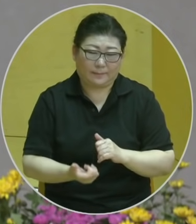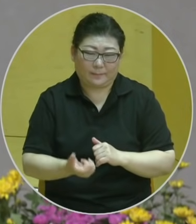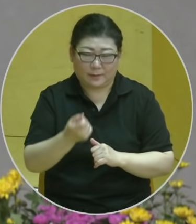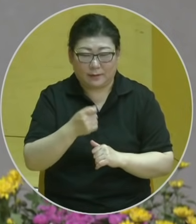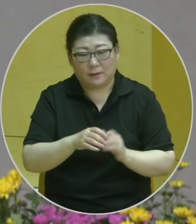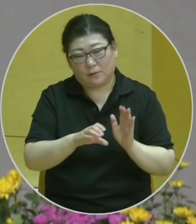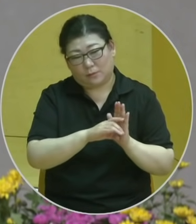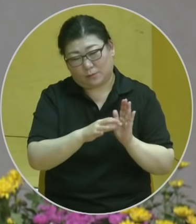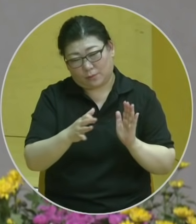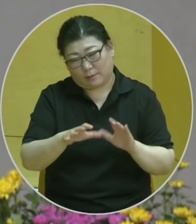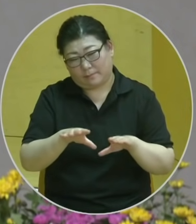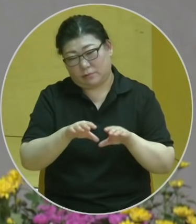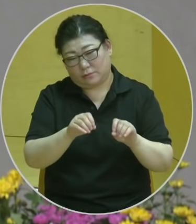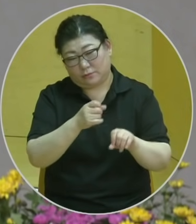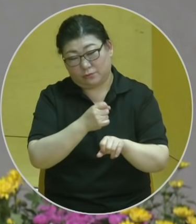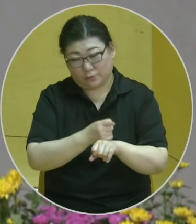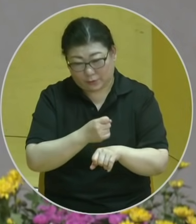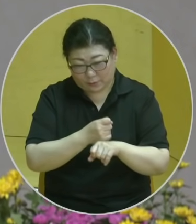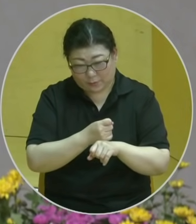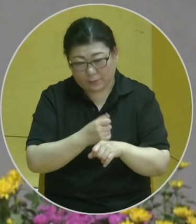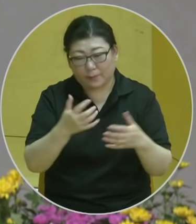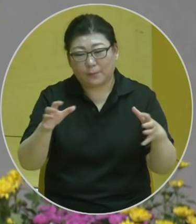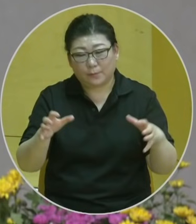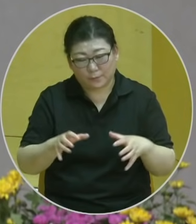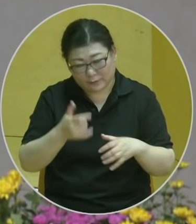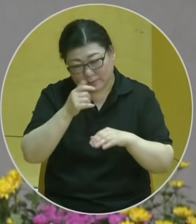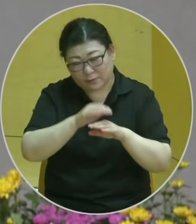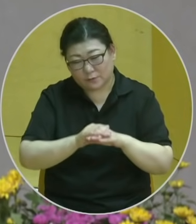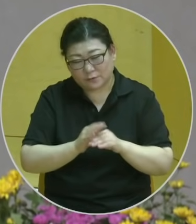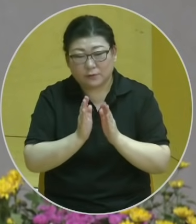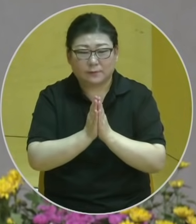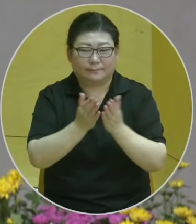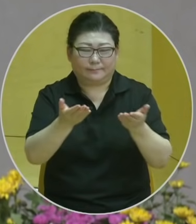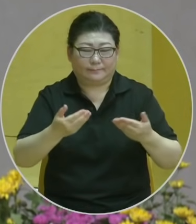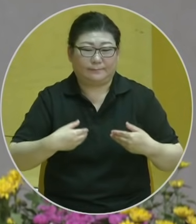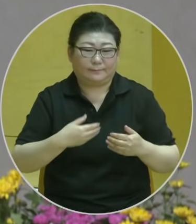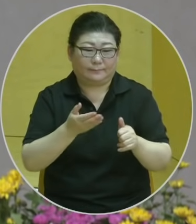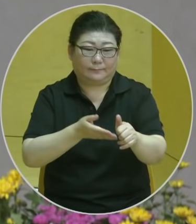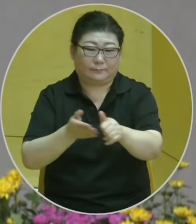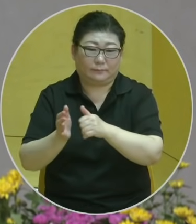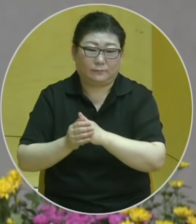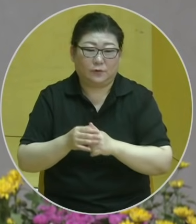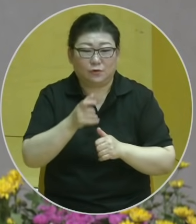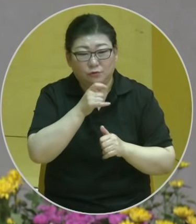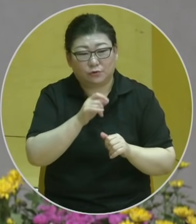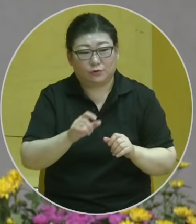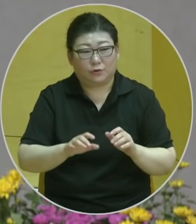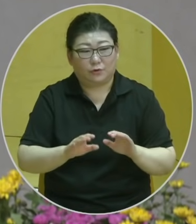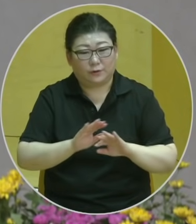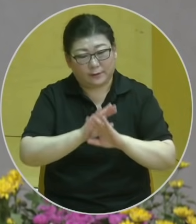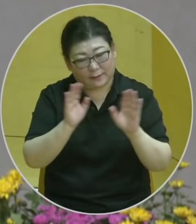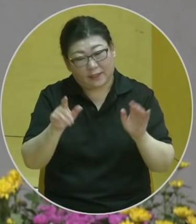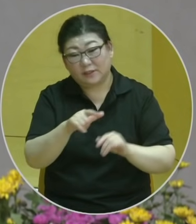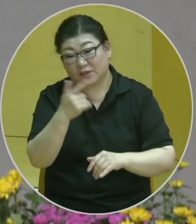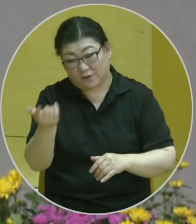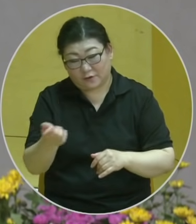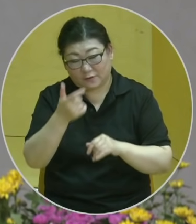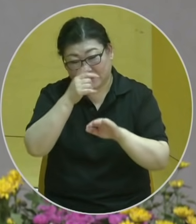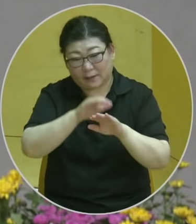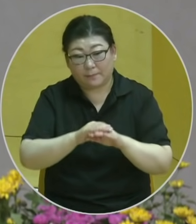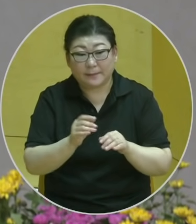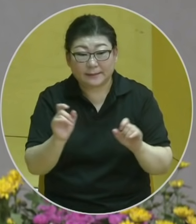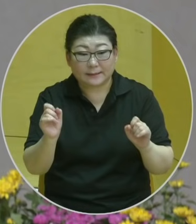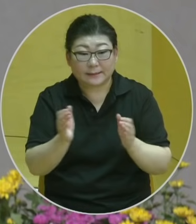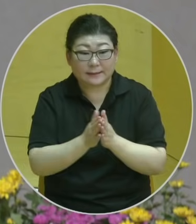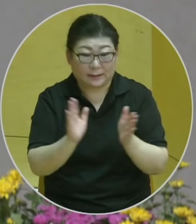함께 기도할 수 있도록 예배 드릴 수 있도록 여러분 함께 기도해 주시기 바랍니다. 수요 낮 예배, 저녁 예배, 지난주 처음 저녁 예배가 시작되었는데